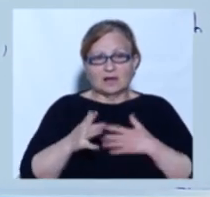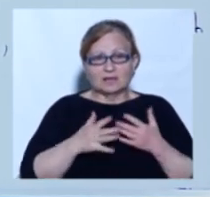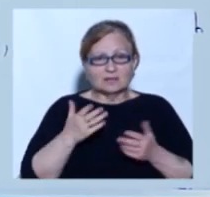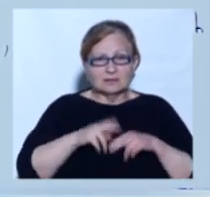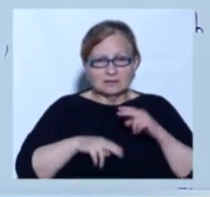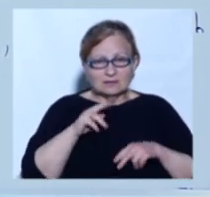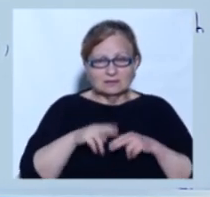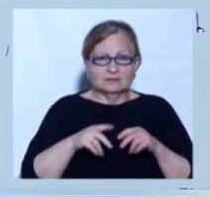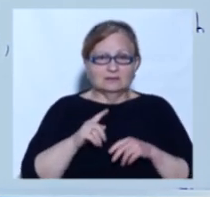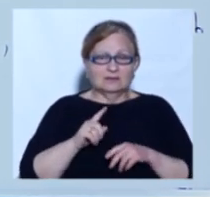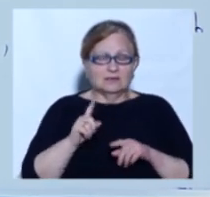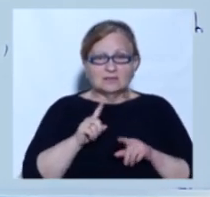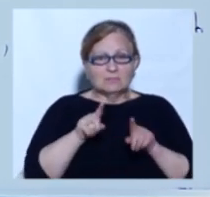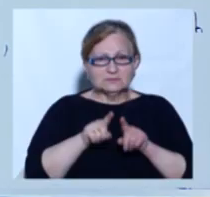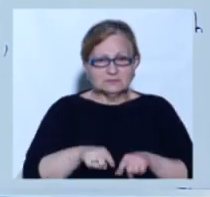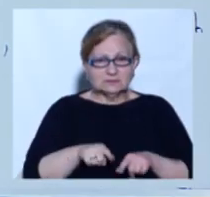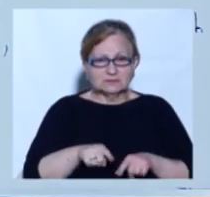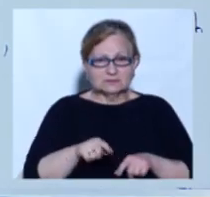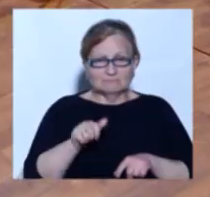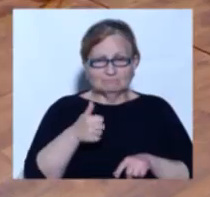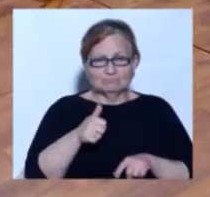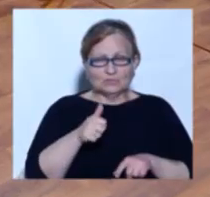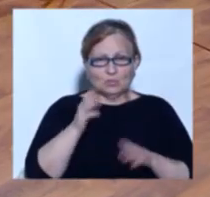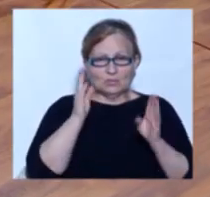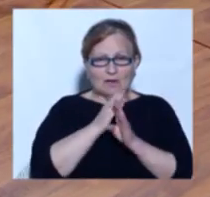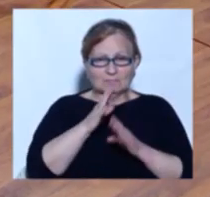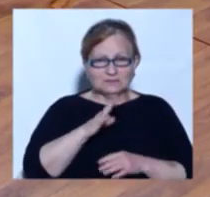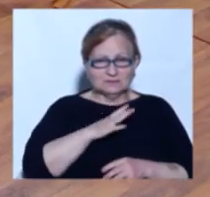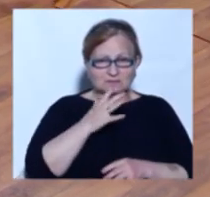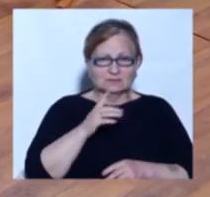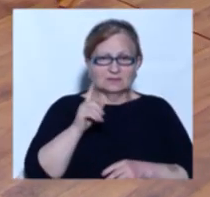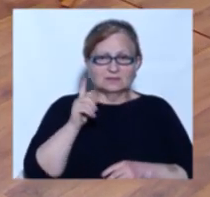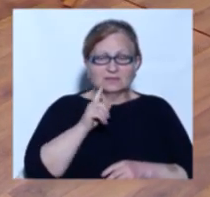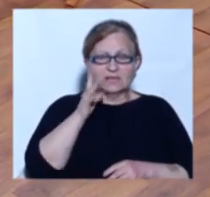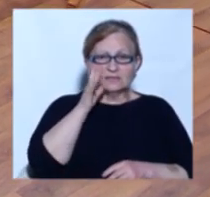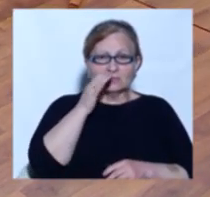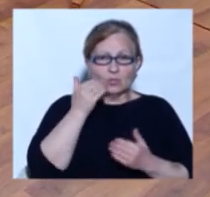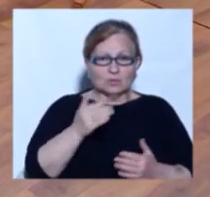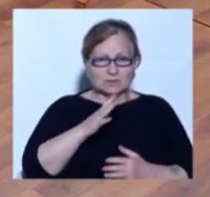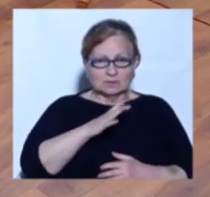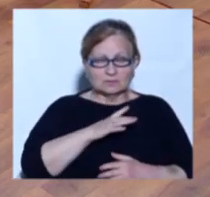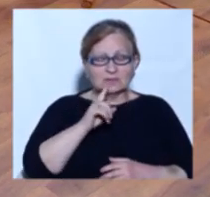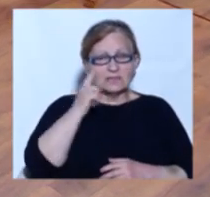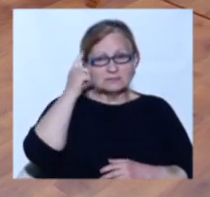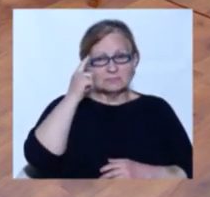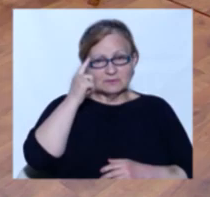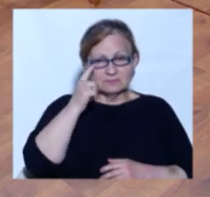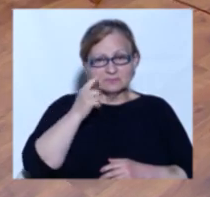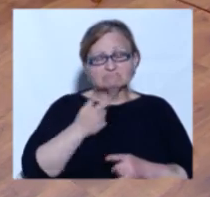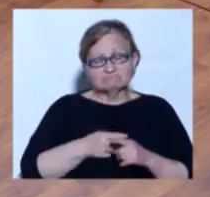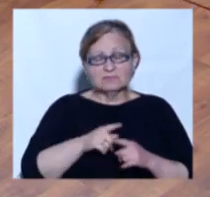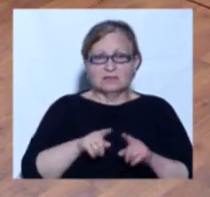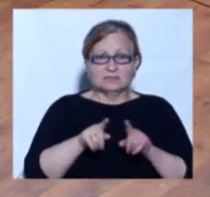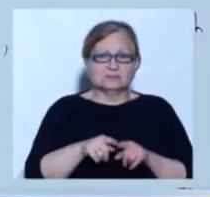და იმასაც, მაგალითად, როგორი ამინდი იყო წელიწადის, რომელი დრო იყო, რას ფიქრობდი და ასე